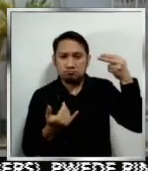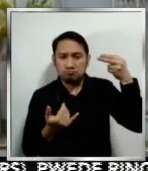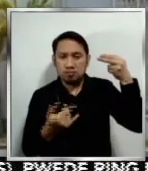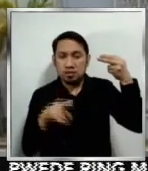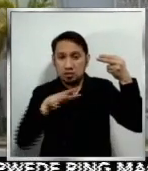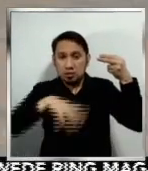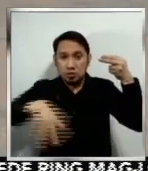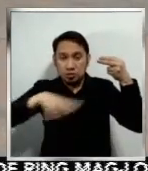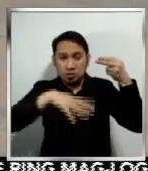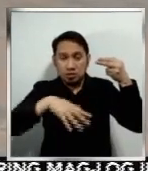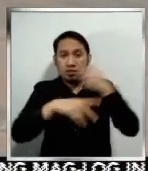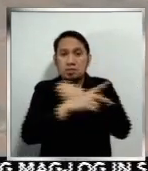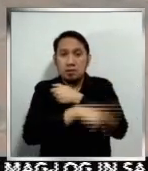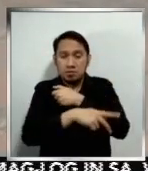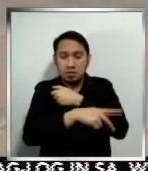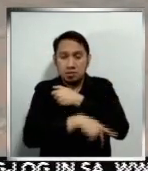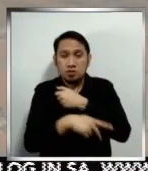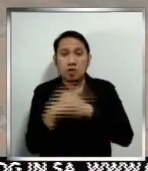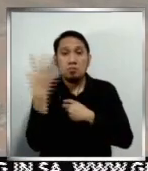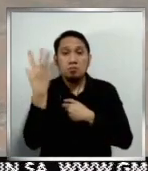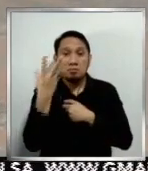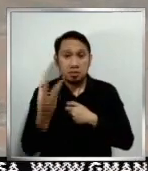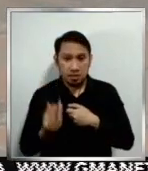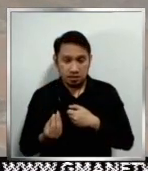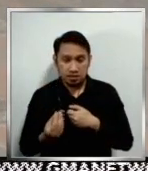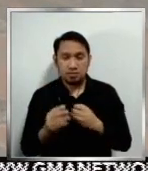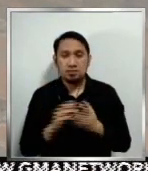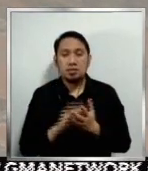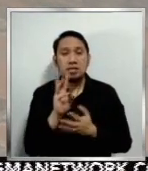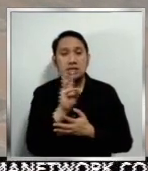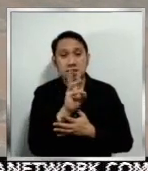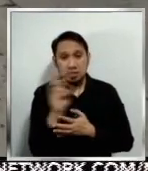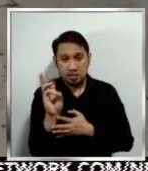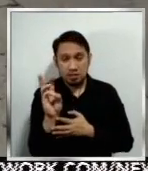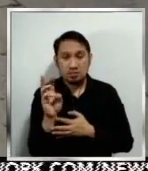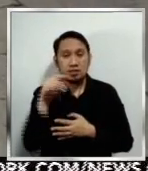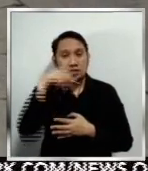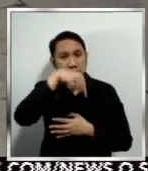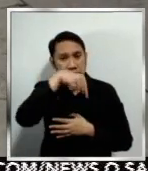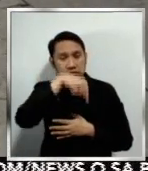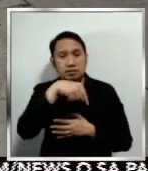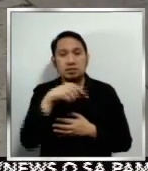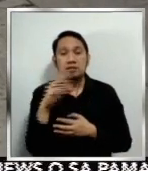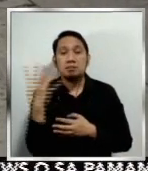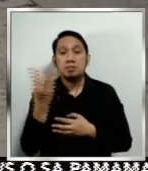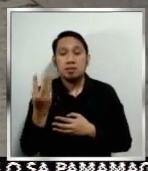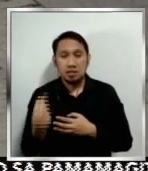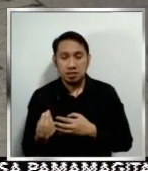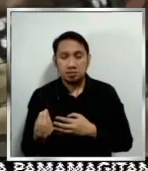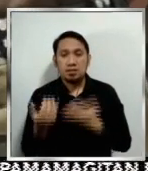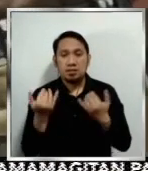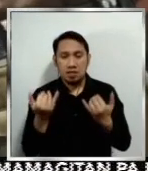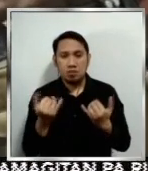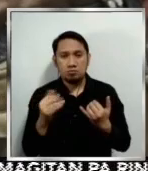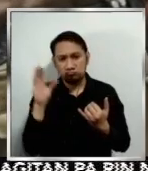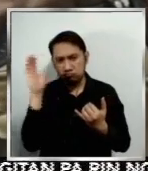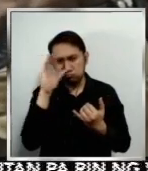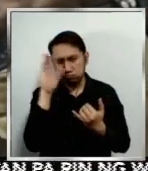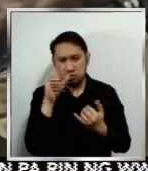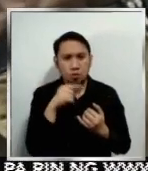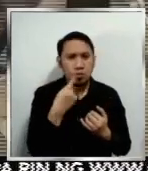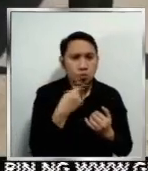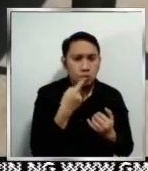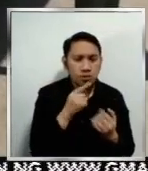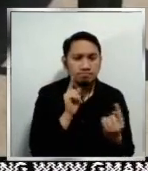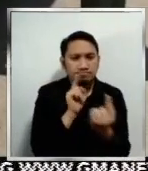ng Batangas. Mahigit 600 na ang COVID-19 cases sa lalawigan, kaya patuloy ang contact tracing at pagbabantay